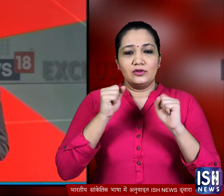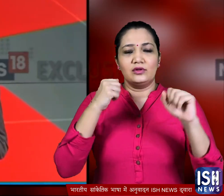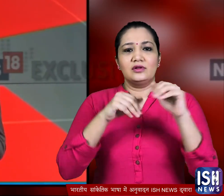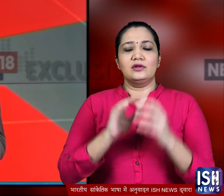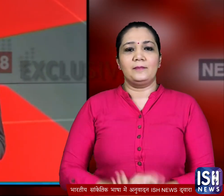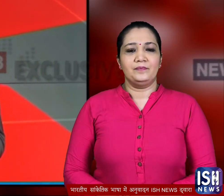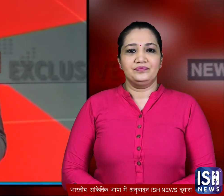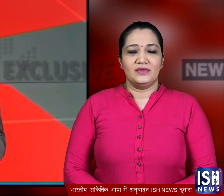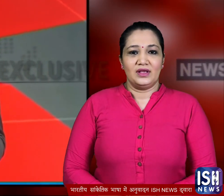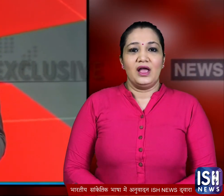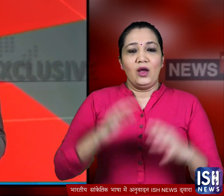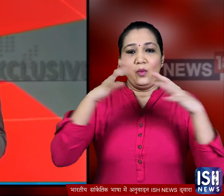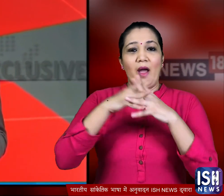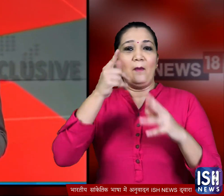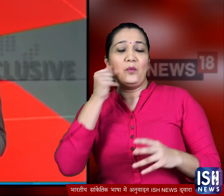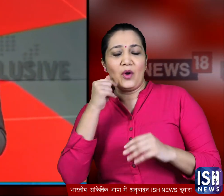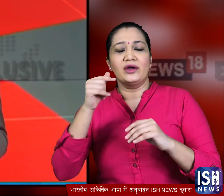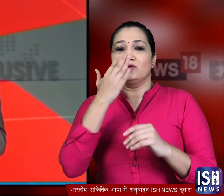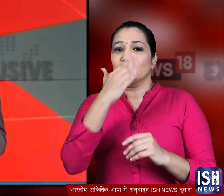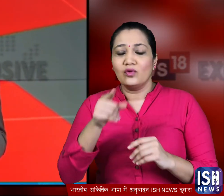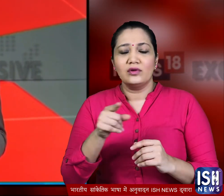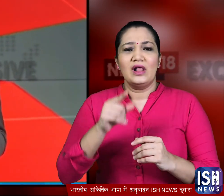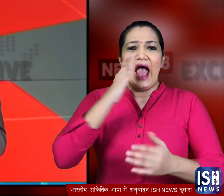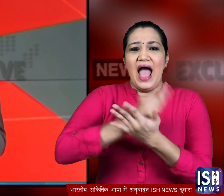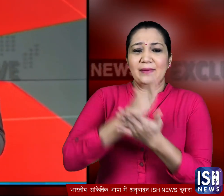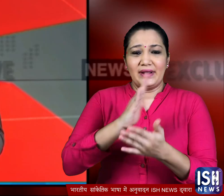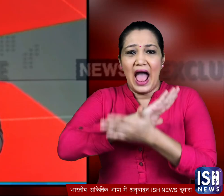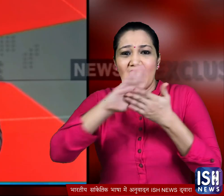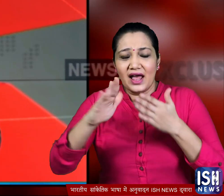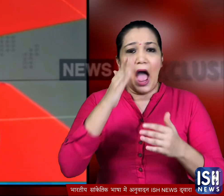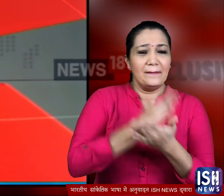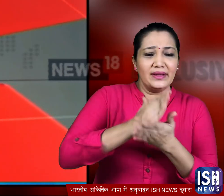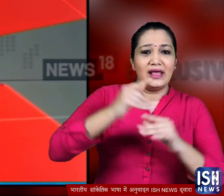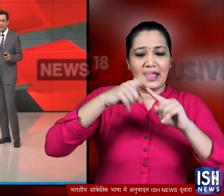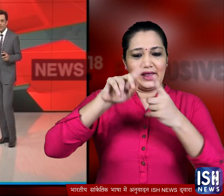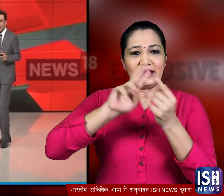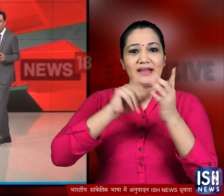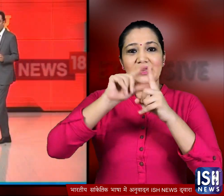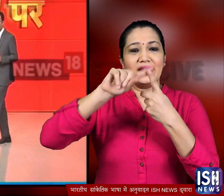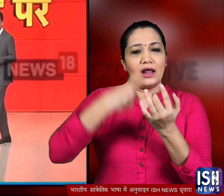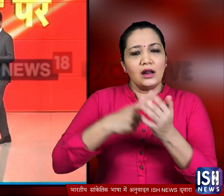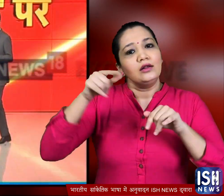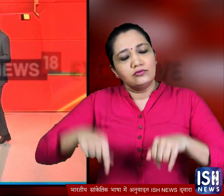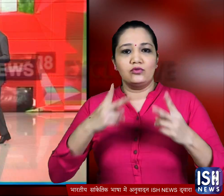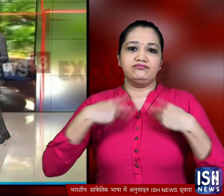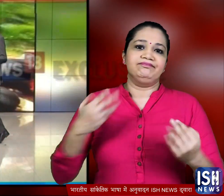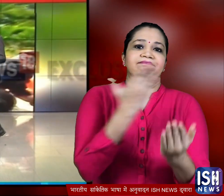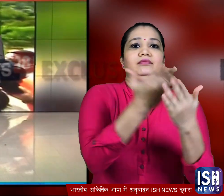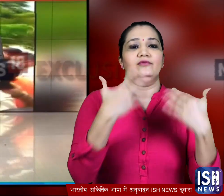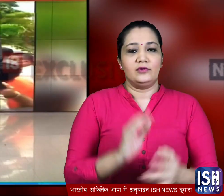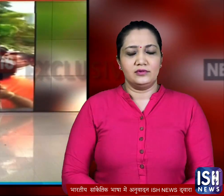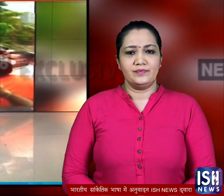के विलम बॉय स्कूल में हलाल मीट परोसने के लिए टेंडर जारी करने के आरोप में केस दर्ज हो